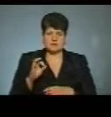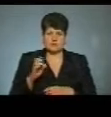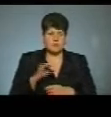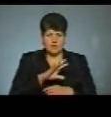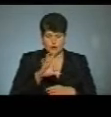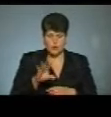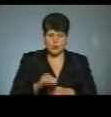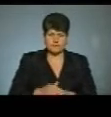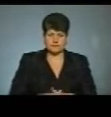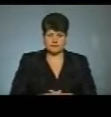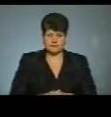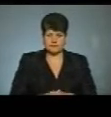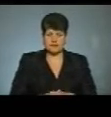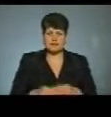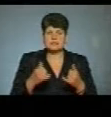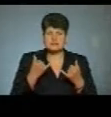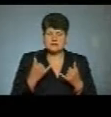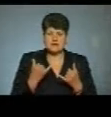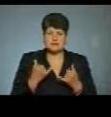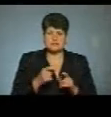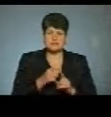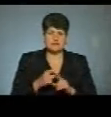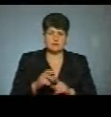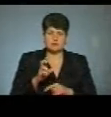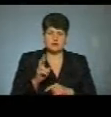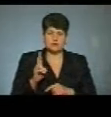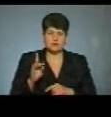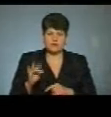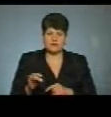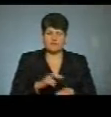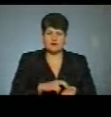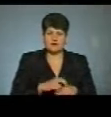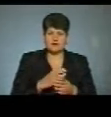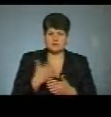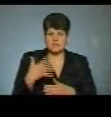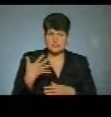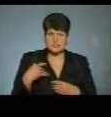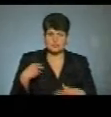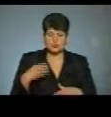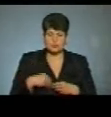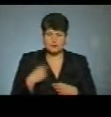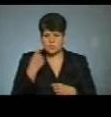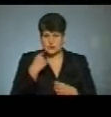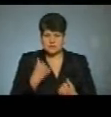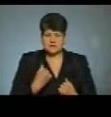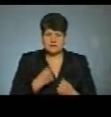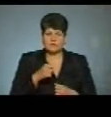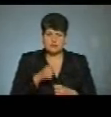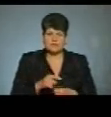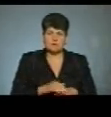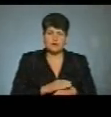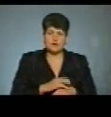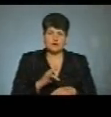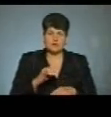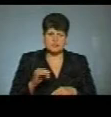кругом. Зараз, за словами Богдана Кучера, в лікарні є близько 50 костюмів індивідуального захисту, вони від благодійників. Масок